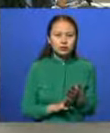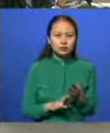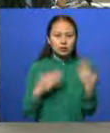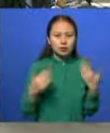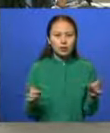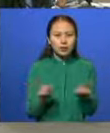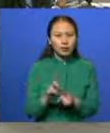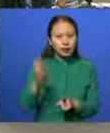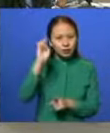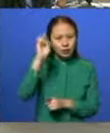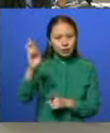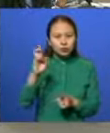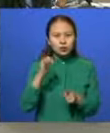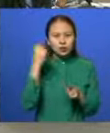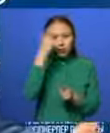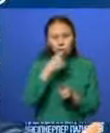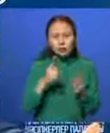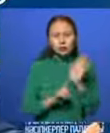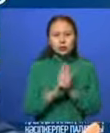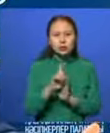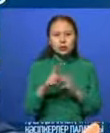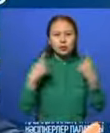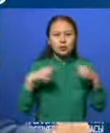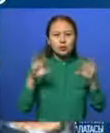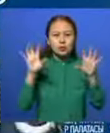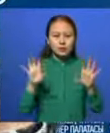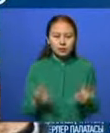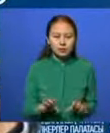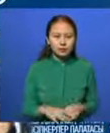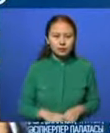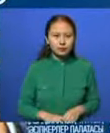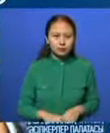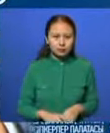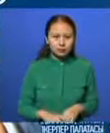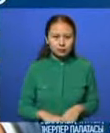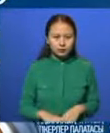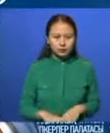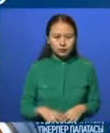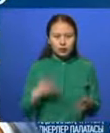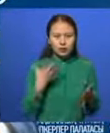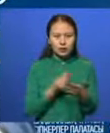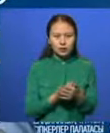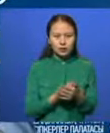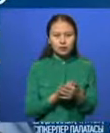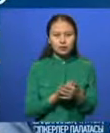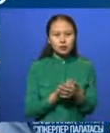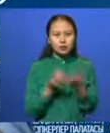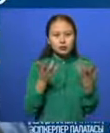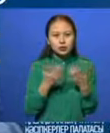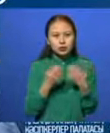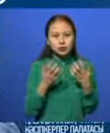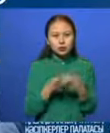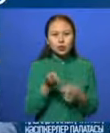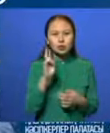үкіметпен жұмыс жасап, қазір жыл басынан бастап біз заңды өзгерттік. Енді заң бойынша бұл жаңағы төлейтін айналымның мөлшері,